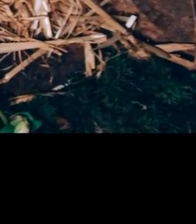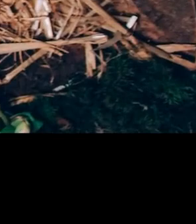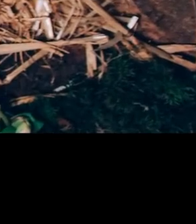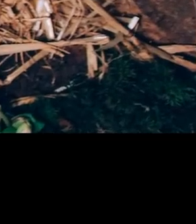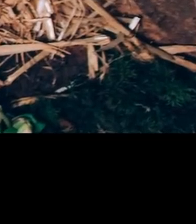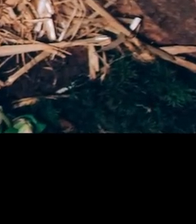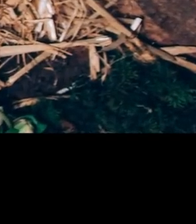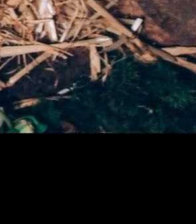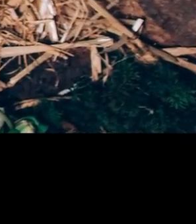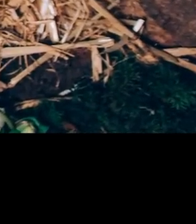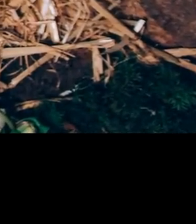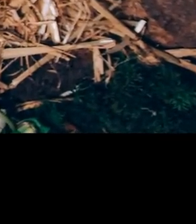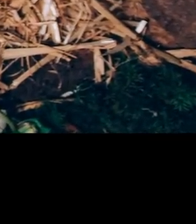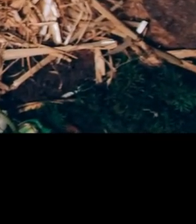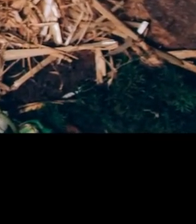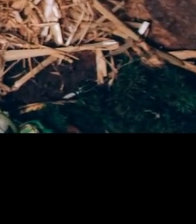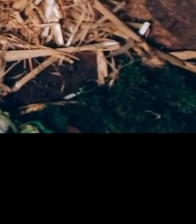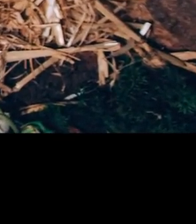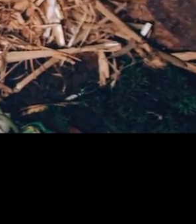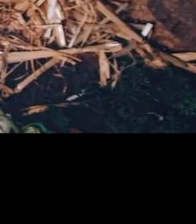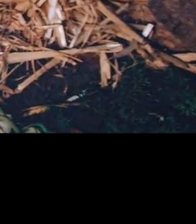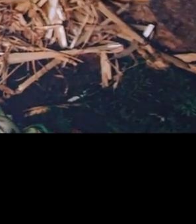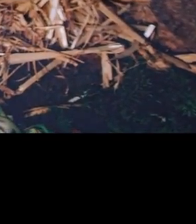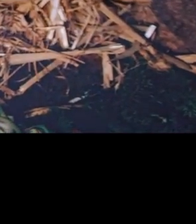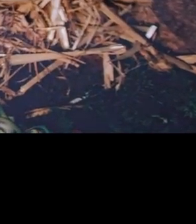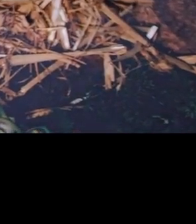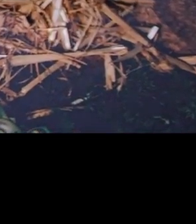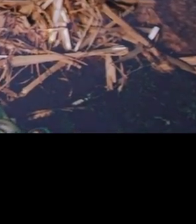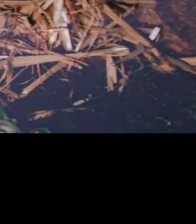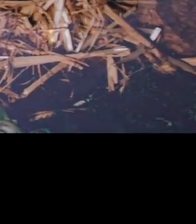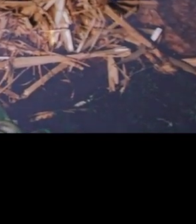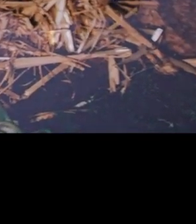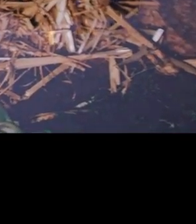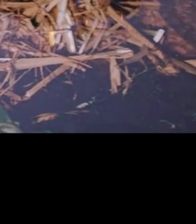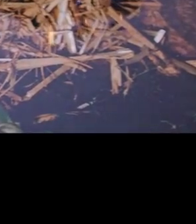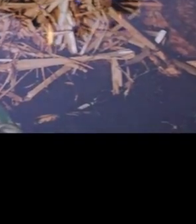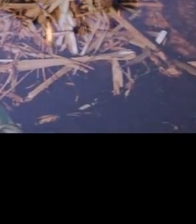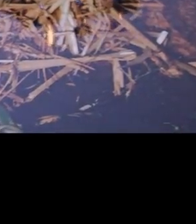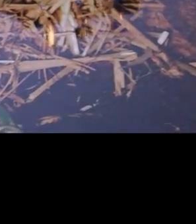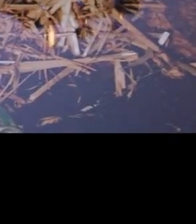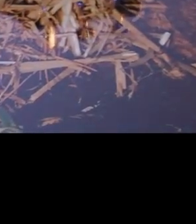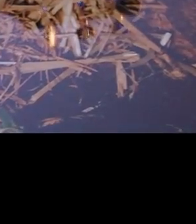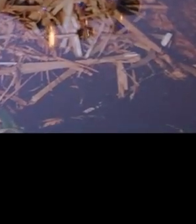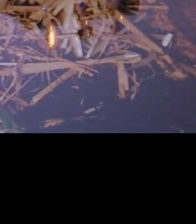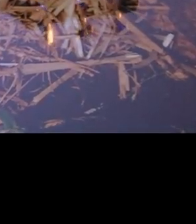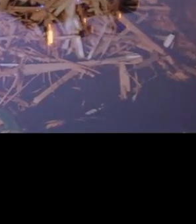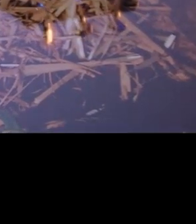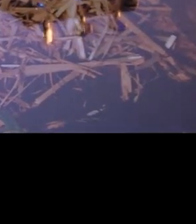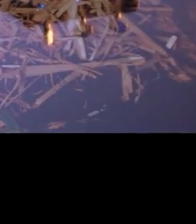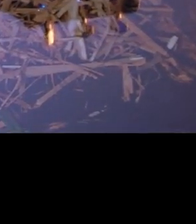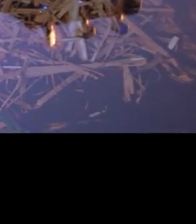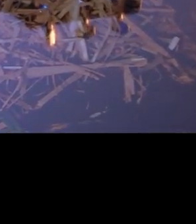srce. ćeš